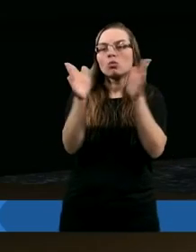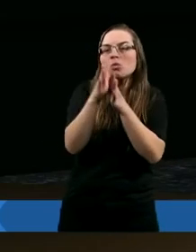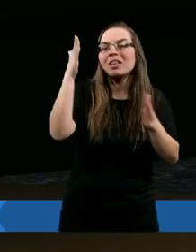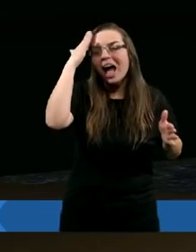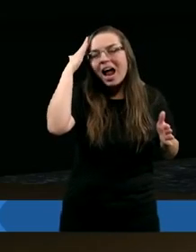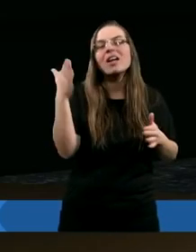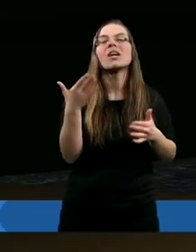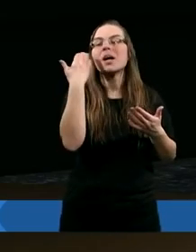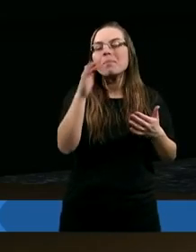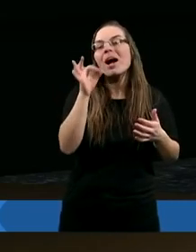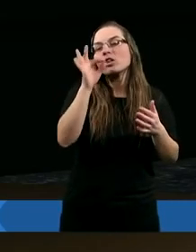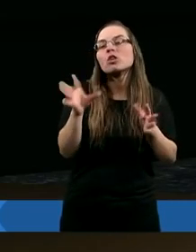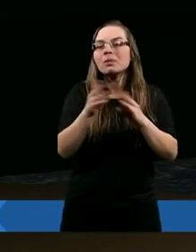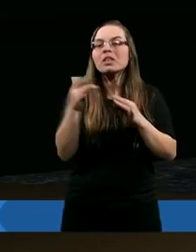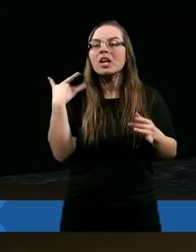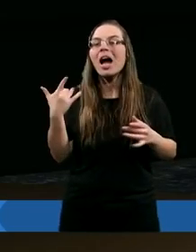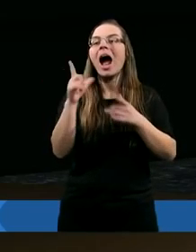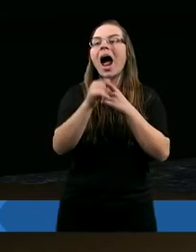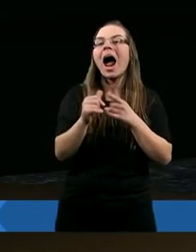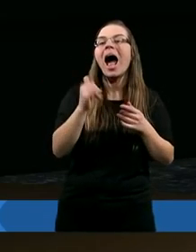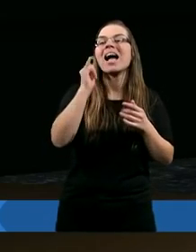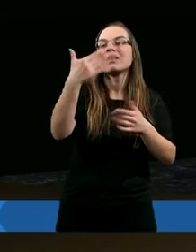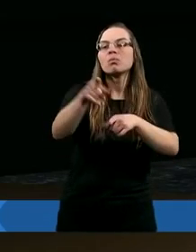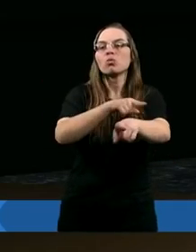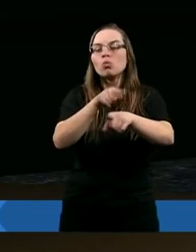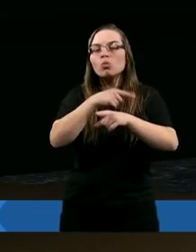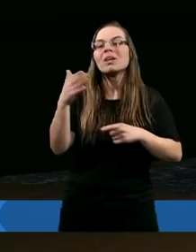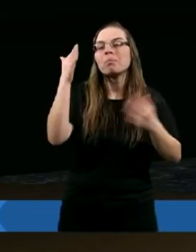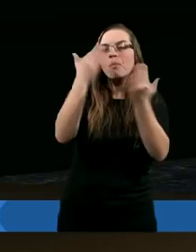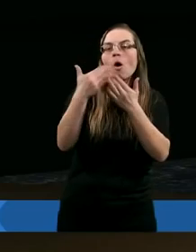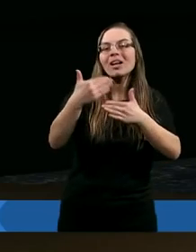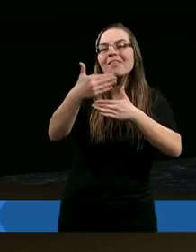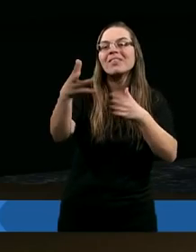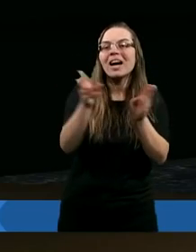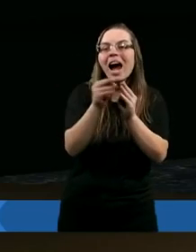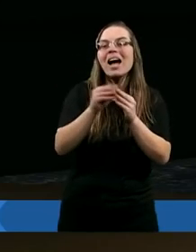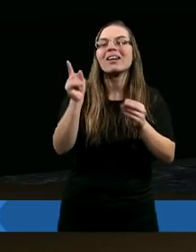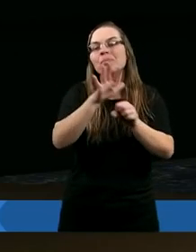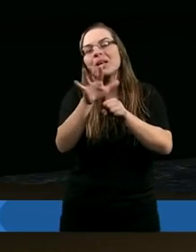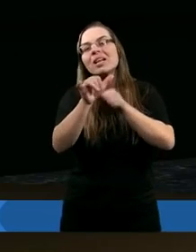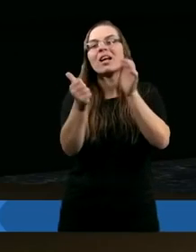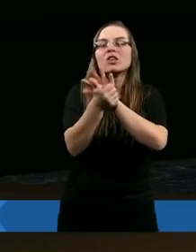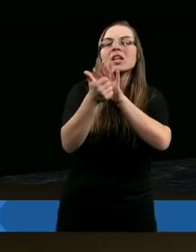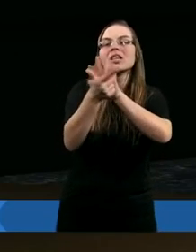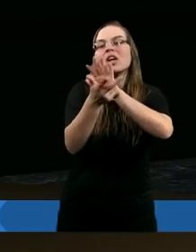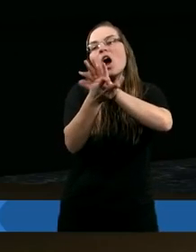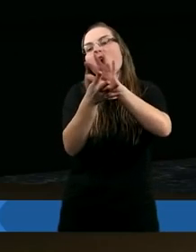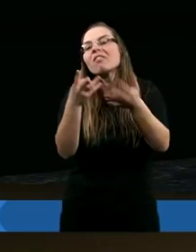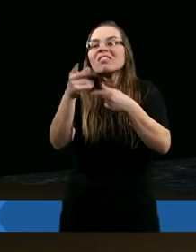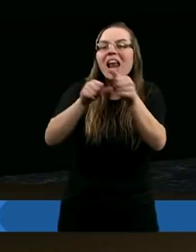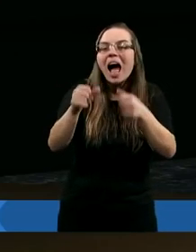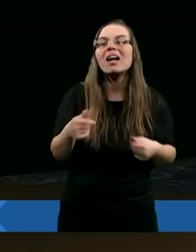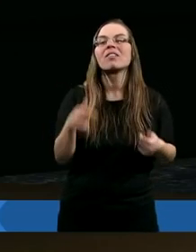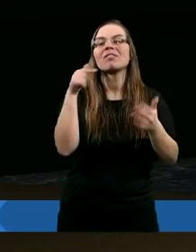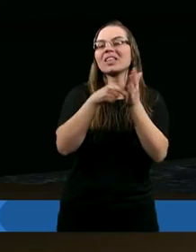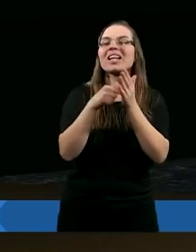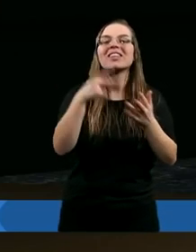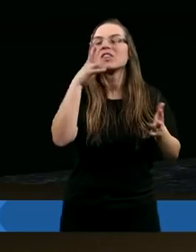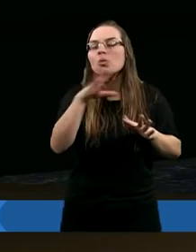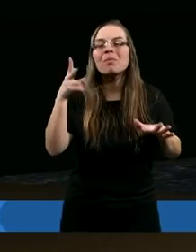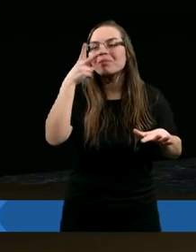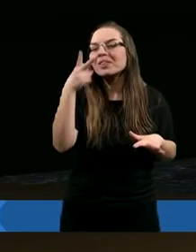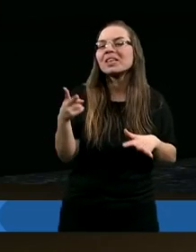znali, no ale się dobrze możemy powiedzieć, ale im dłużej z sobą przebywamy, kiedy mamy już 15 lat, 16, 17 lat, prawda, to my